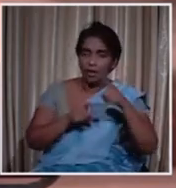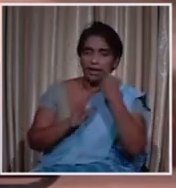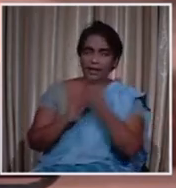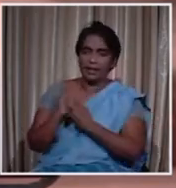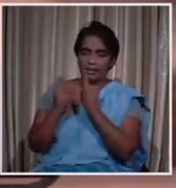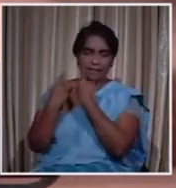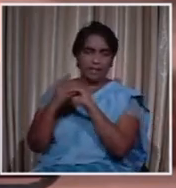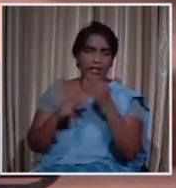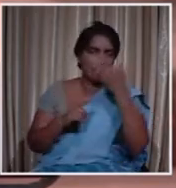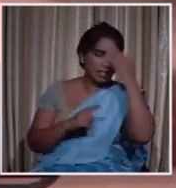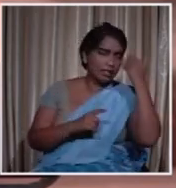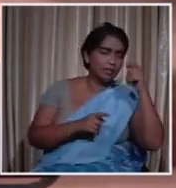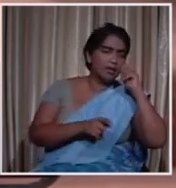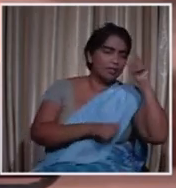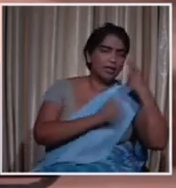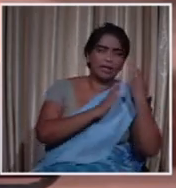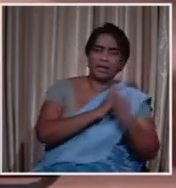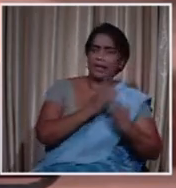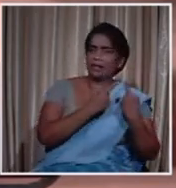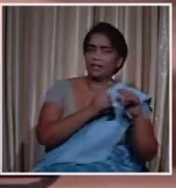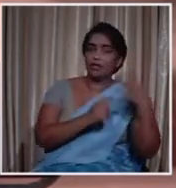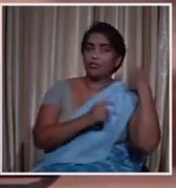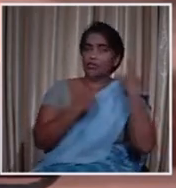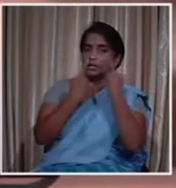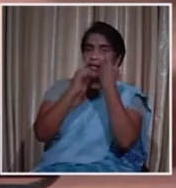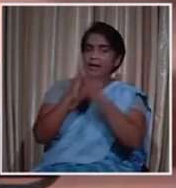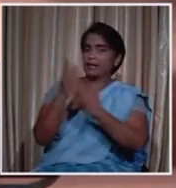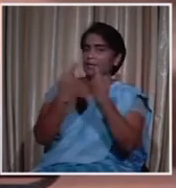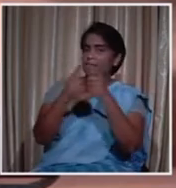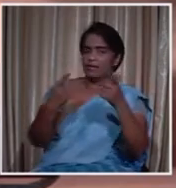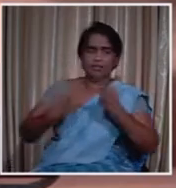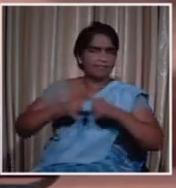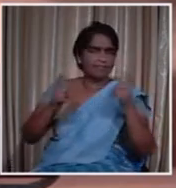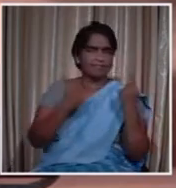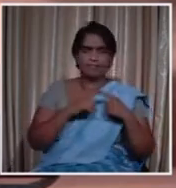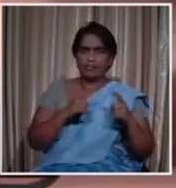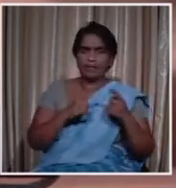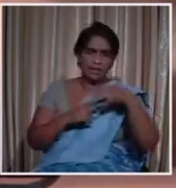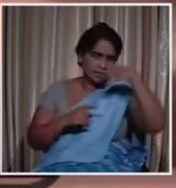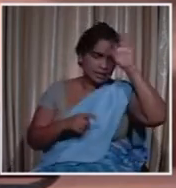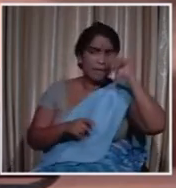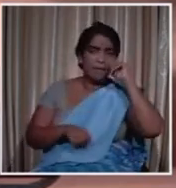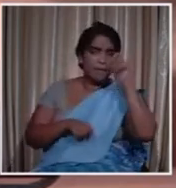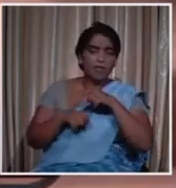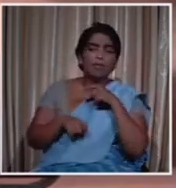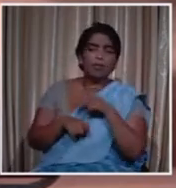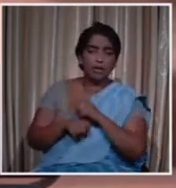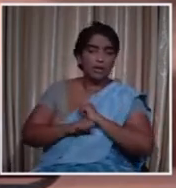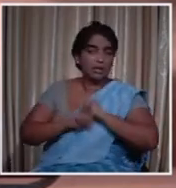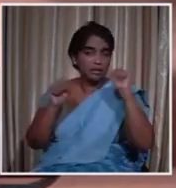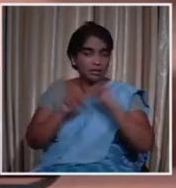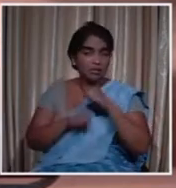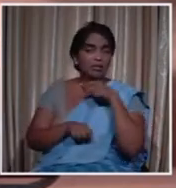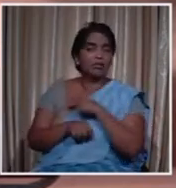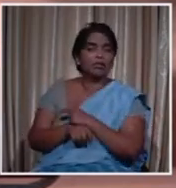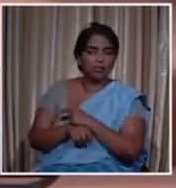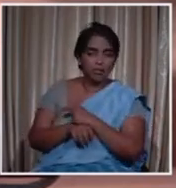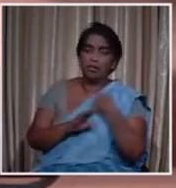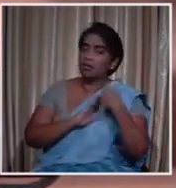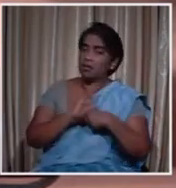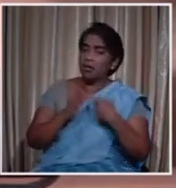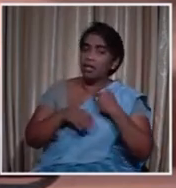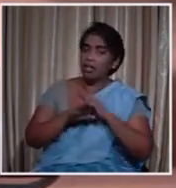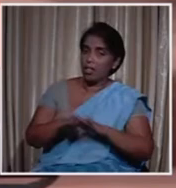சட்டம், முஸ்லீம்களுக்கு ஒரு சட்டமாகத்தானே இந்த நாடு இருக்கிறது? சிங்கள மக்கள் என்றால் அங்கு போராடுகின்ற இளைஞர்களை உங்களுடைய பிள்ளைகளாக அல்லது